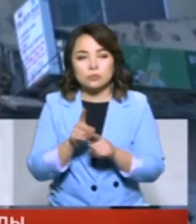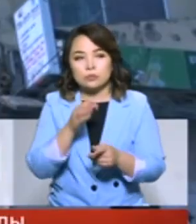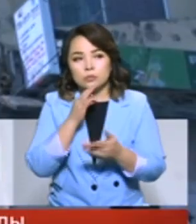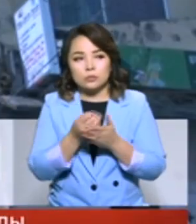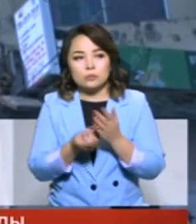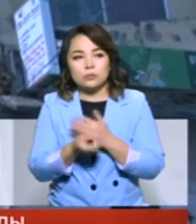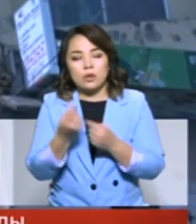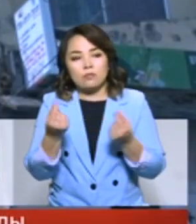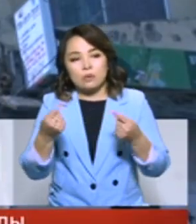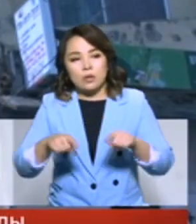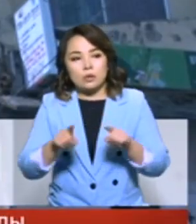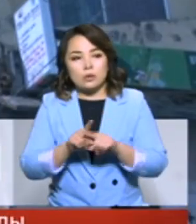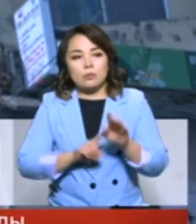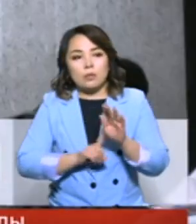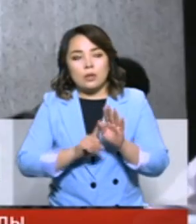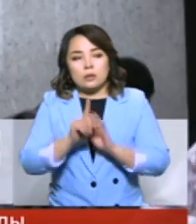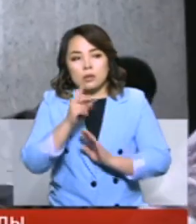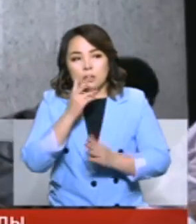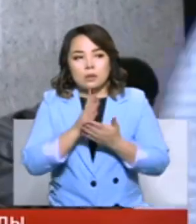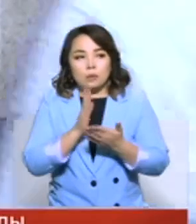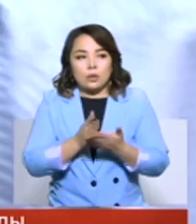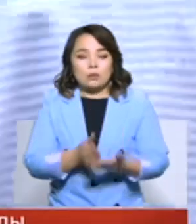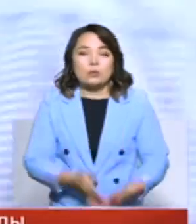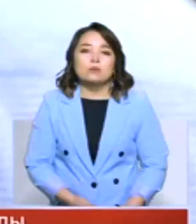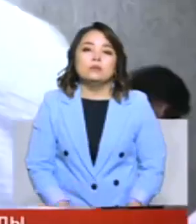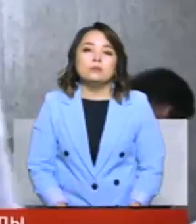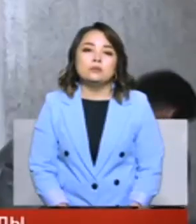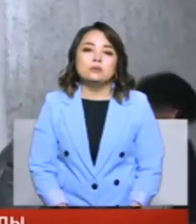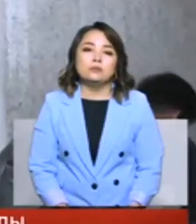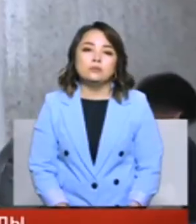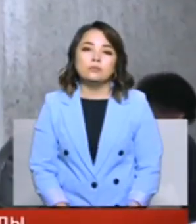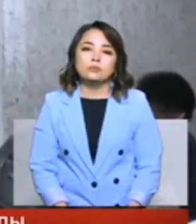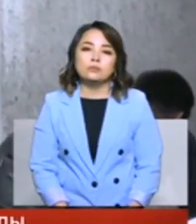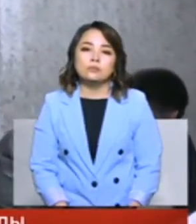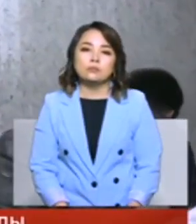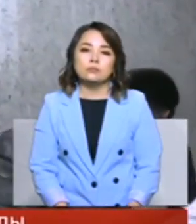туындаған инфляцияны бастан өткеріп жатыр.